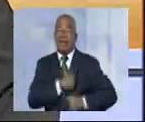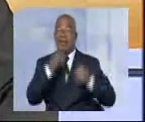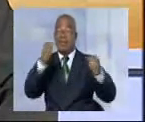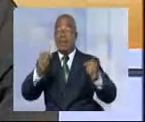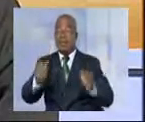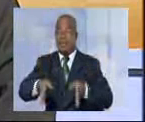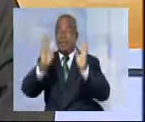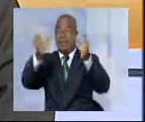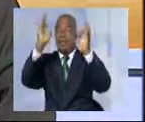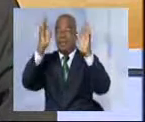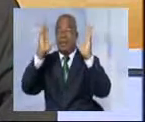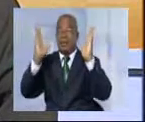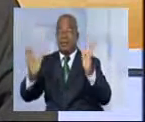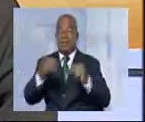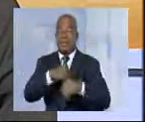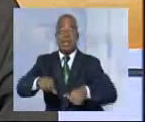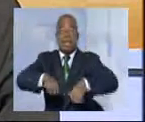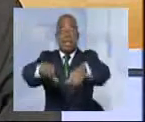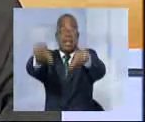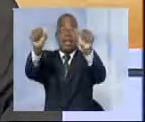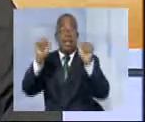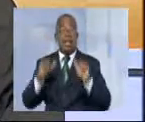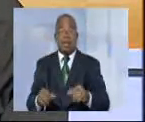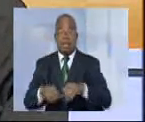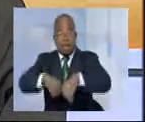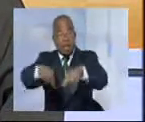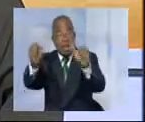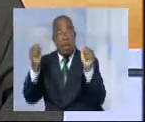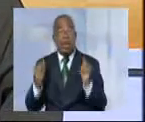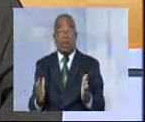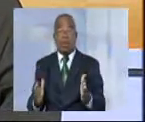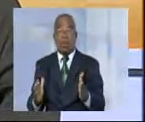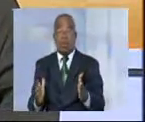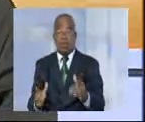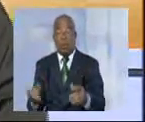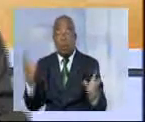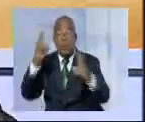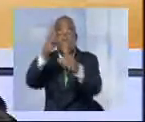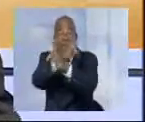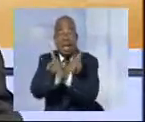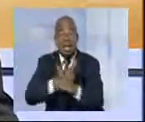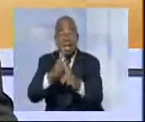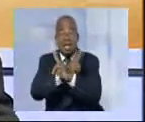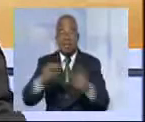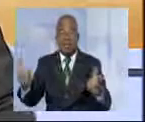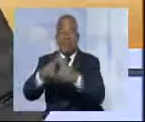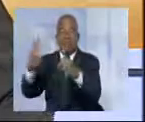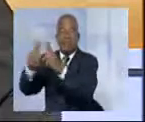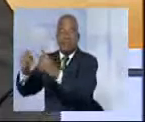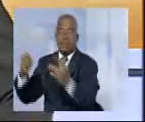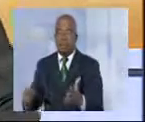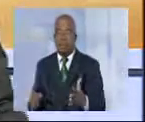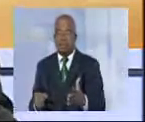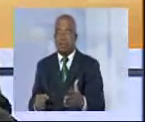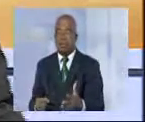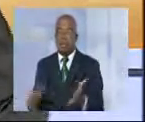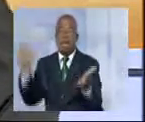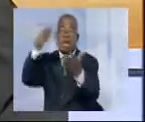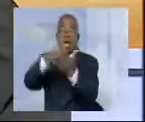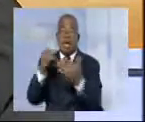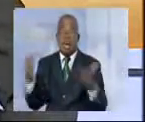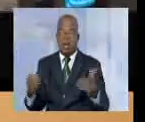dans le nord-ouest du Mali, pour conduire les opérations de sécurisation de la ville et de sa région. Un attentat à la voiture piégée